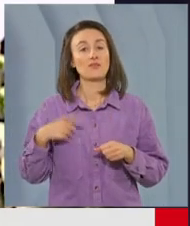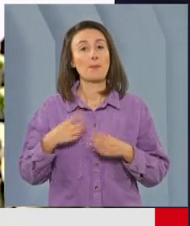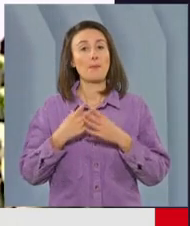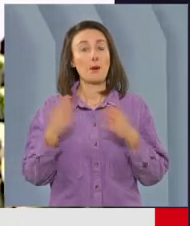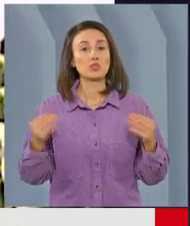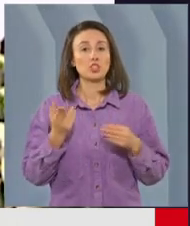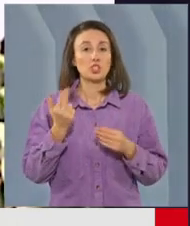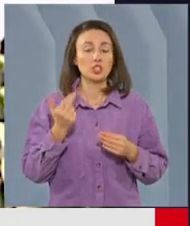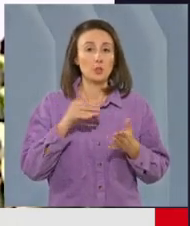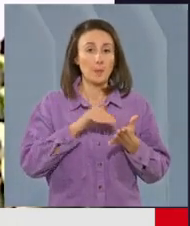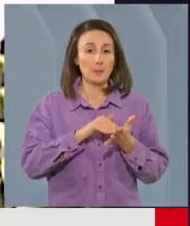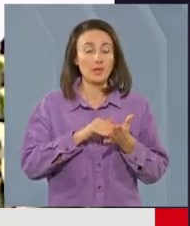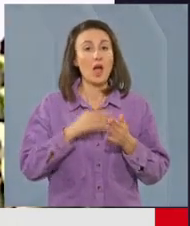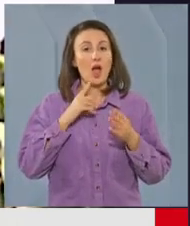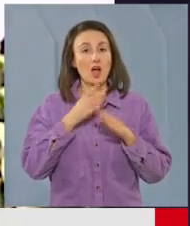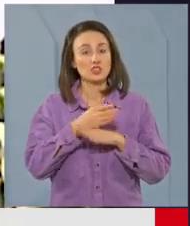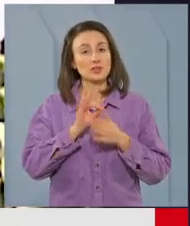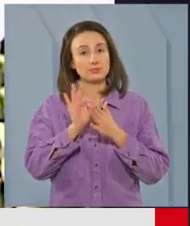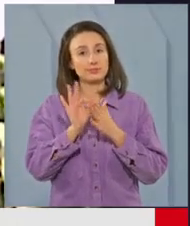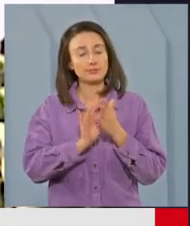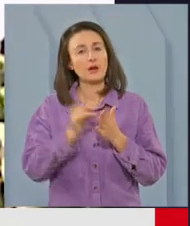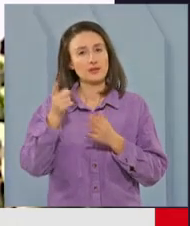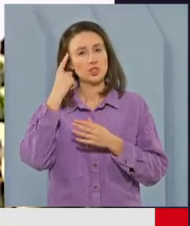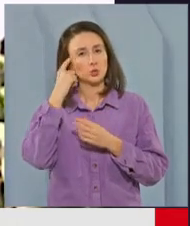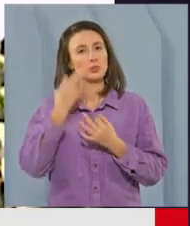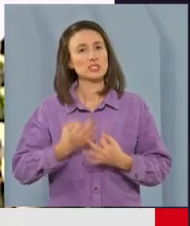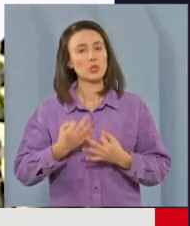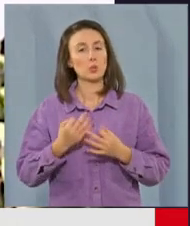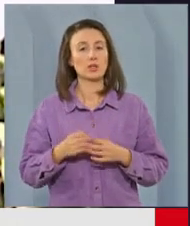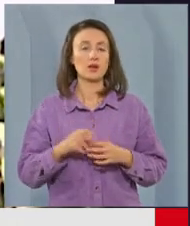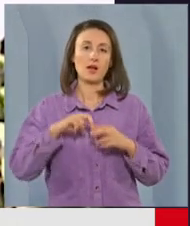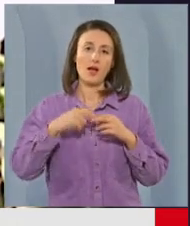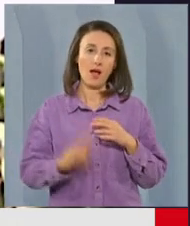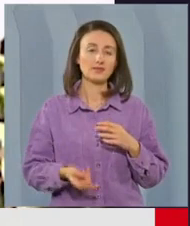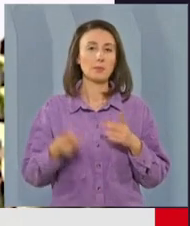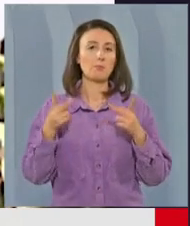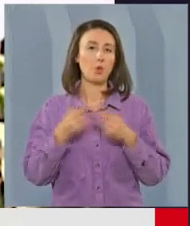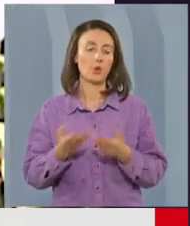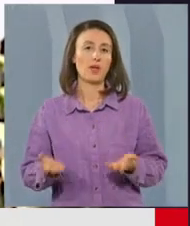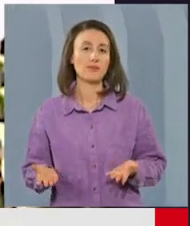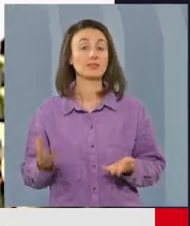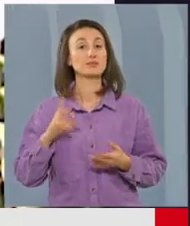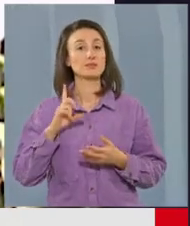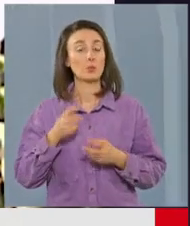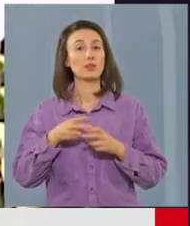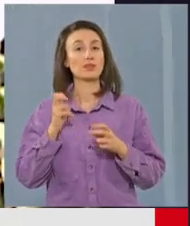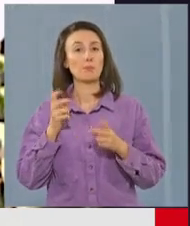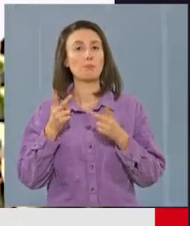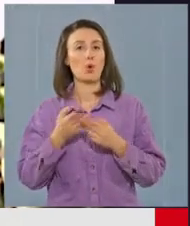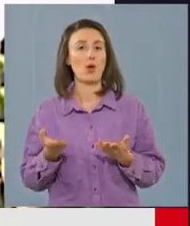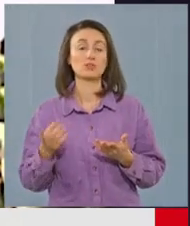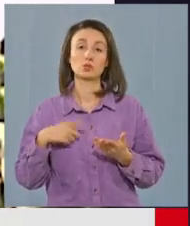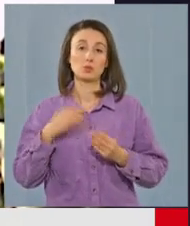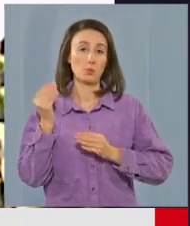mult de 15.000 de accesări, și asta știu sigur, cade serverul, se blochează, trebuie să-l deblochezi.